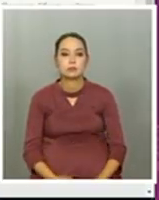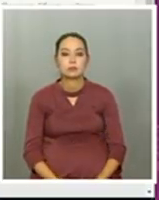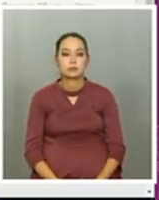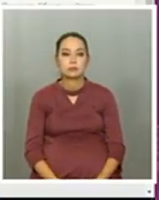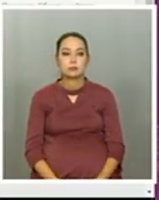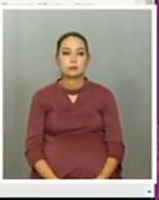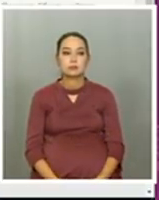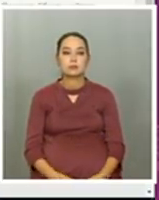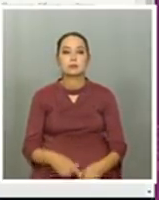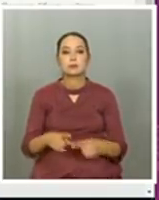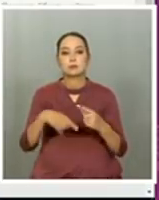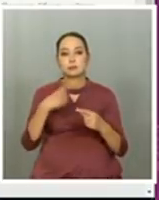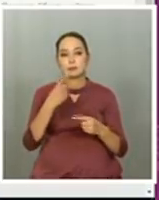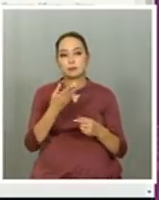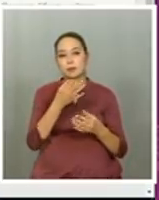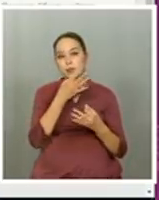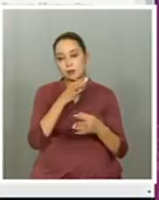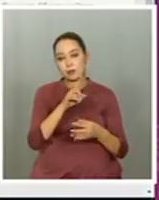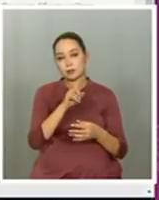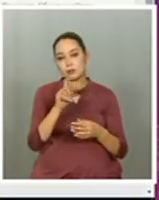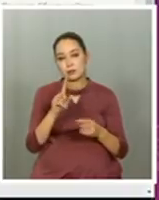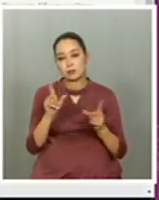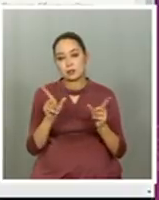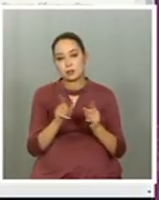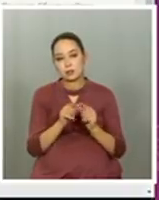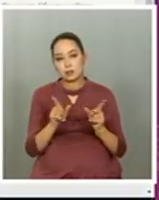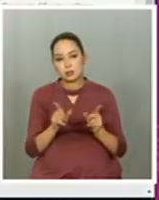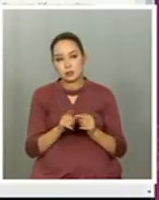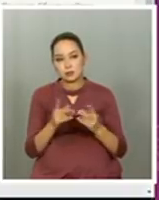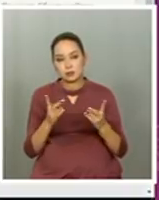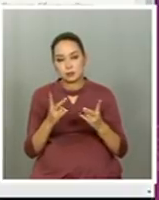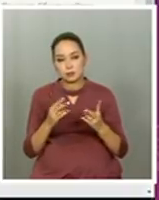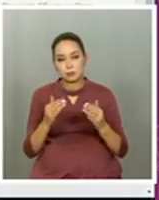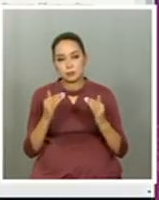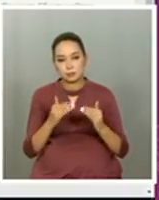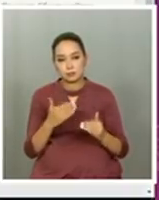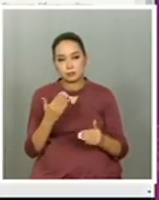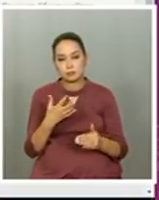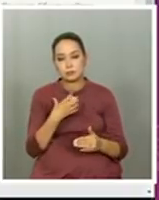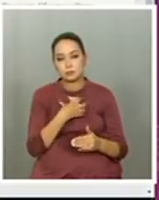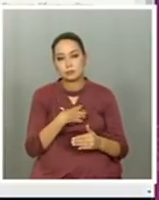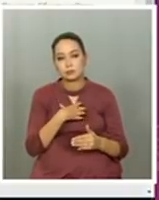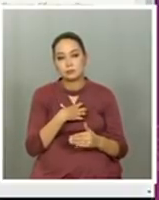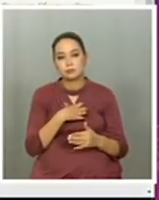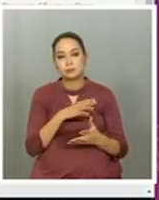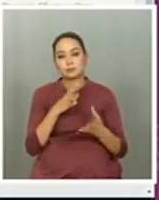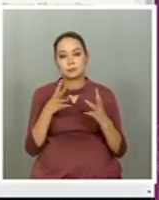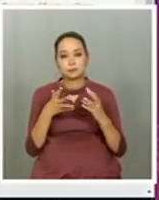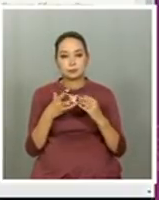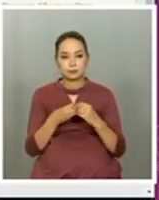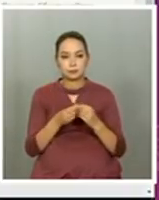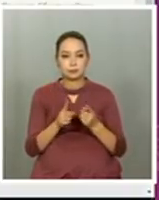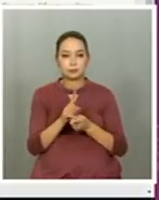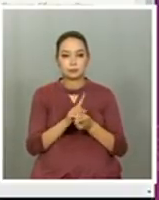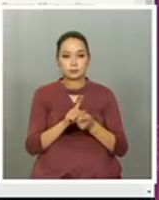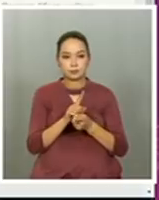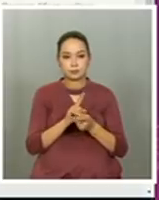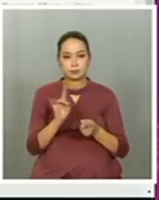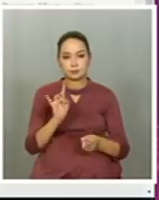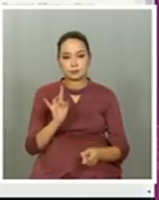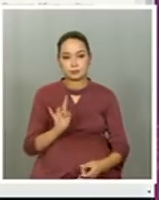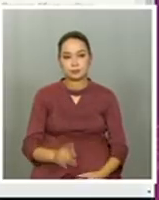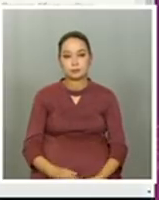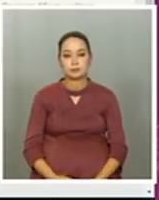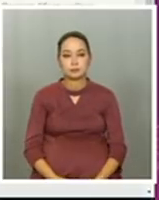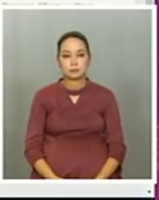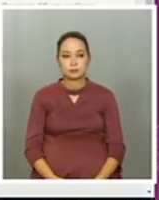әрбір батырманы таңдап қасиеттерін өзгертейік. Оларды пикселмен жүздеп биіктігі және ені бойынша өзгертеміз.